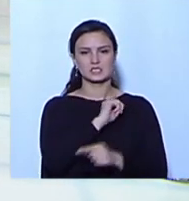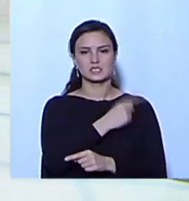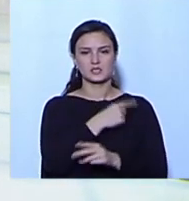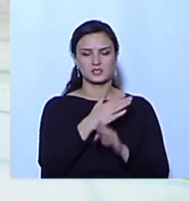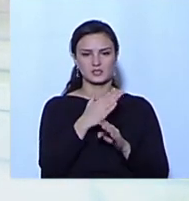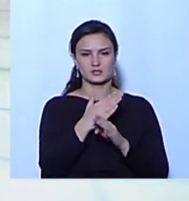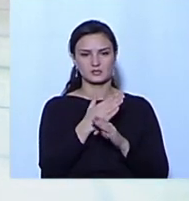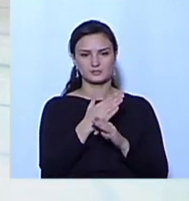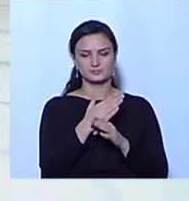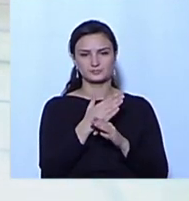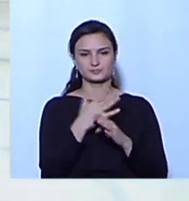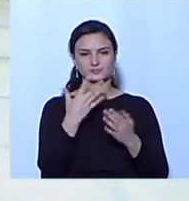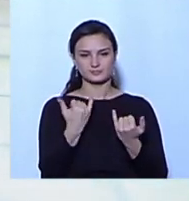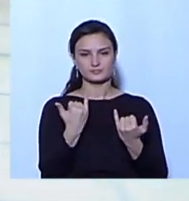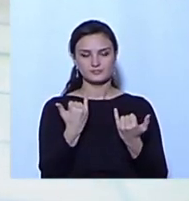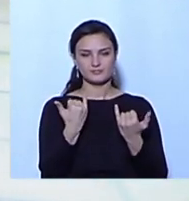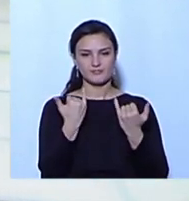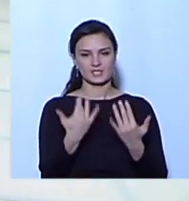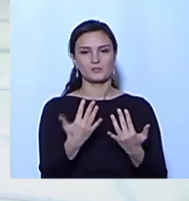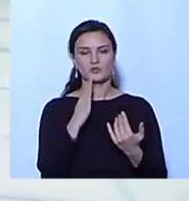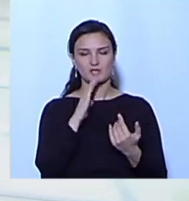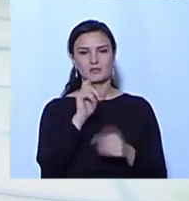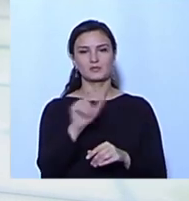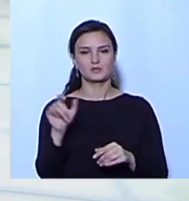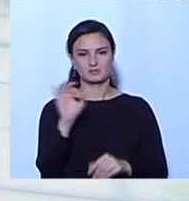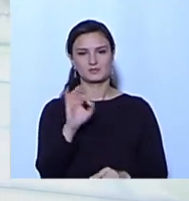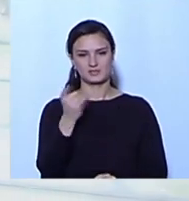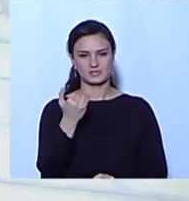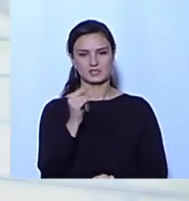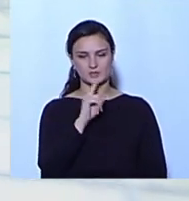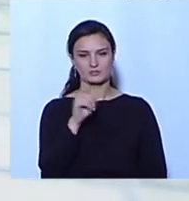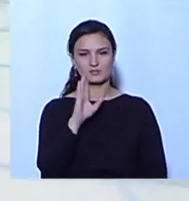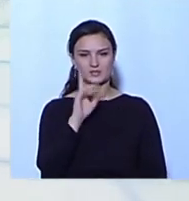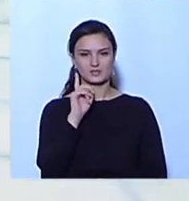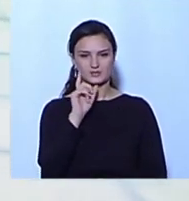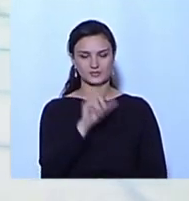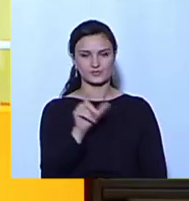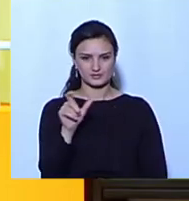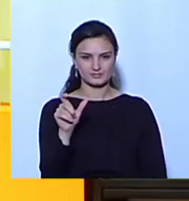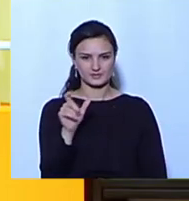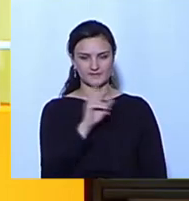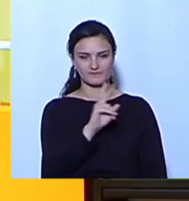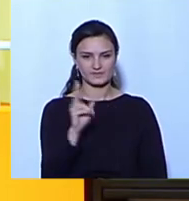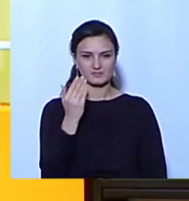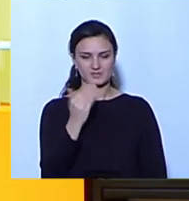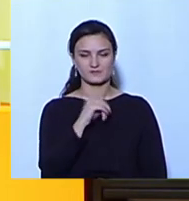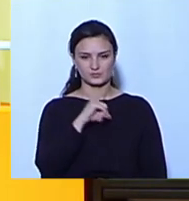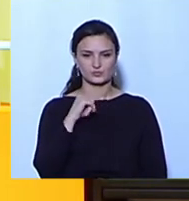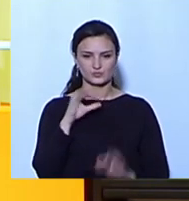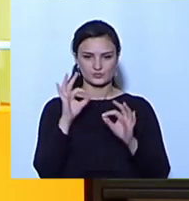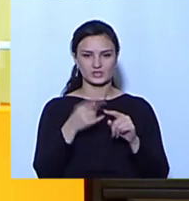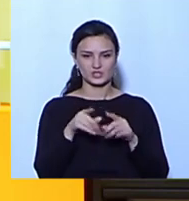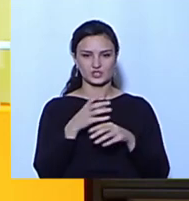ძლიერია წნეხი და ზეწოლა თანამედროვე ქალბატონებზე და განსაკუთრებით ახალგაზრდა გოგონებზე, რომელიც მათ უბიძგებს სწორედ